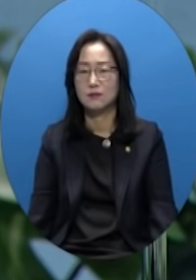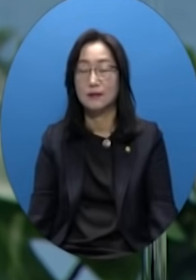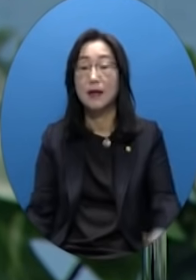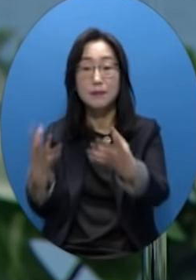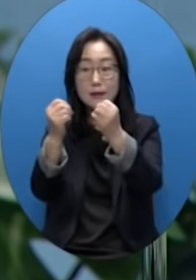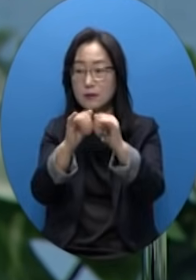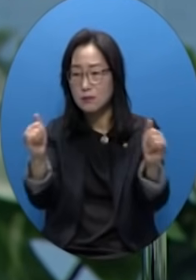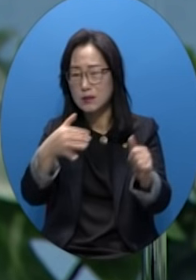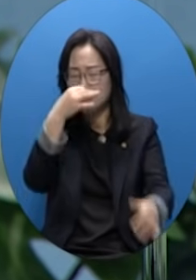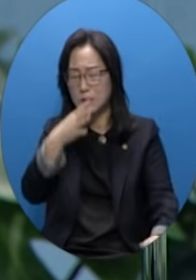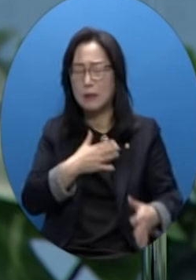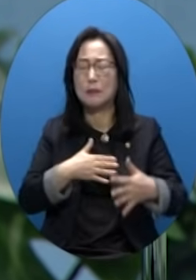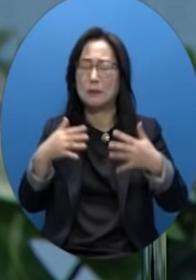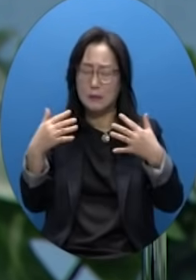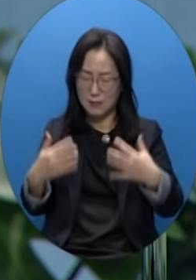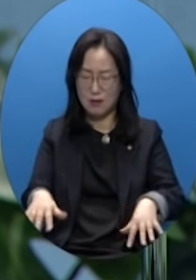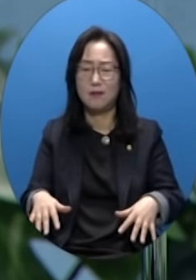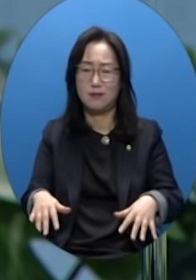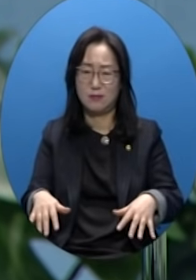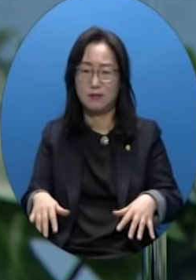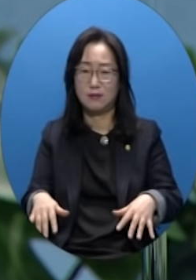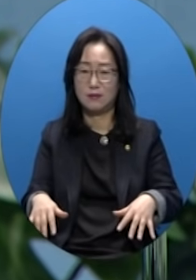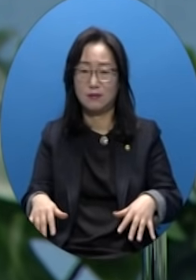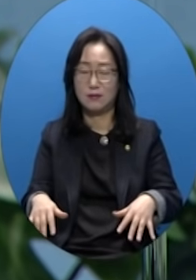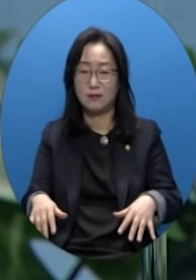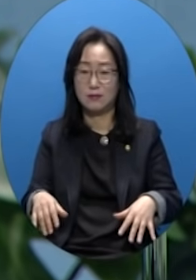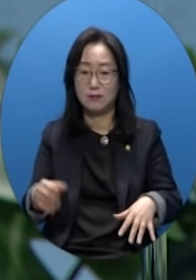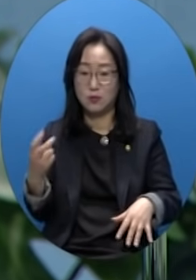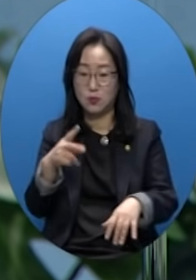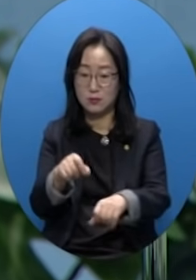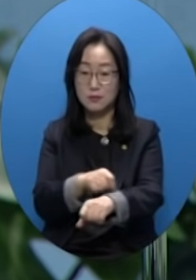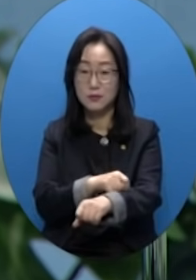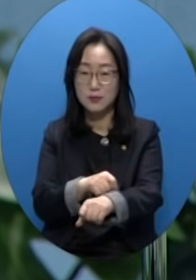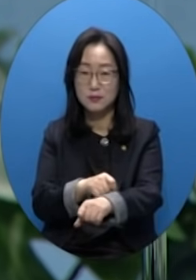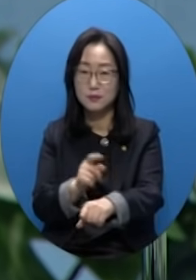많은 사람들이 힘들어 지쳐 합니다 그리